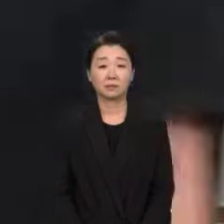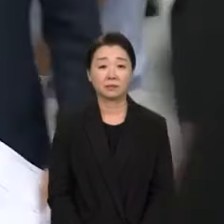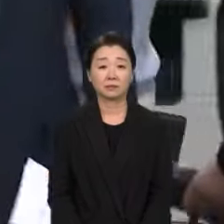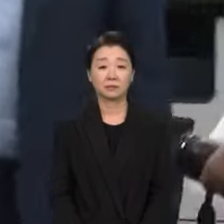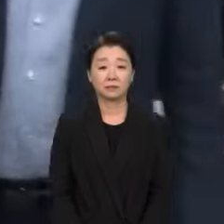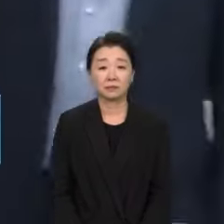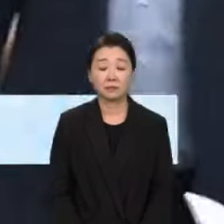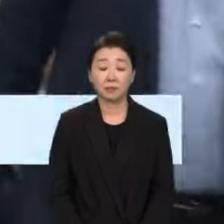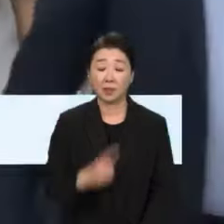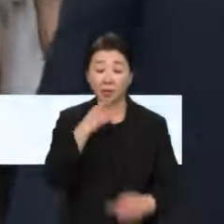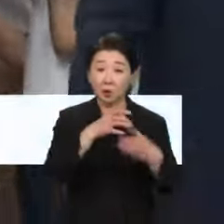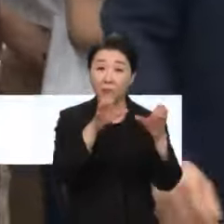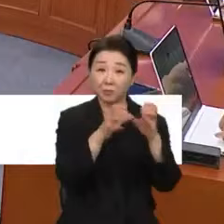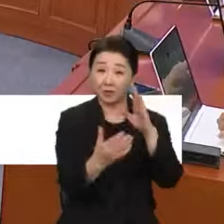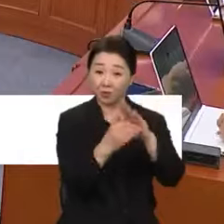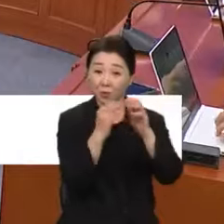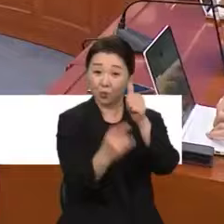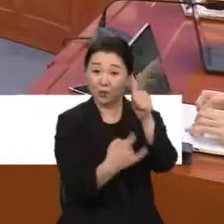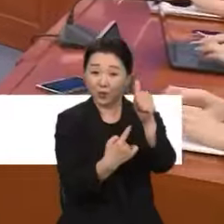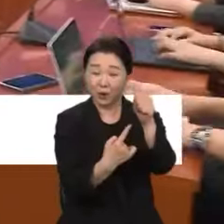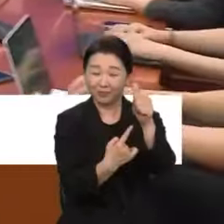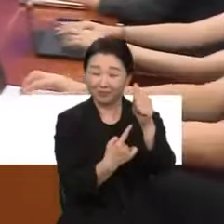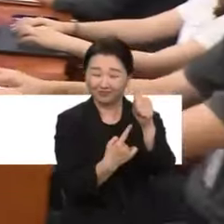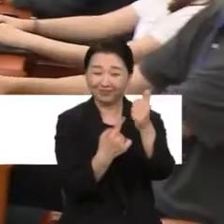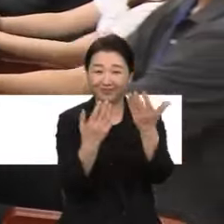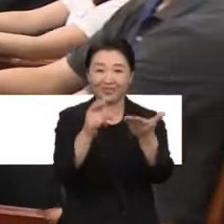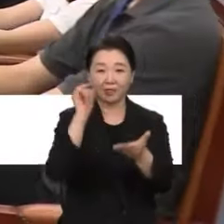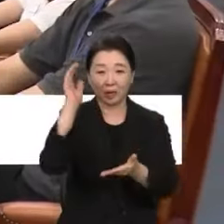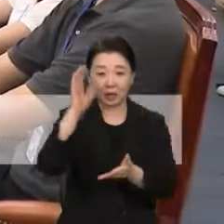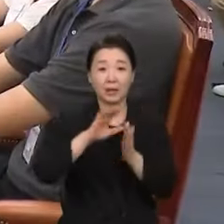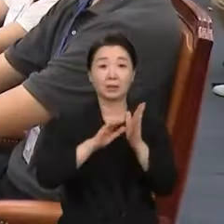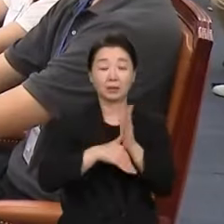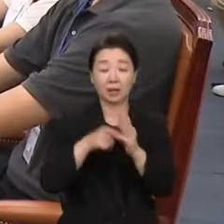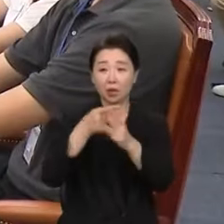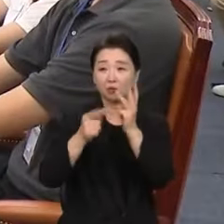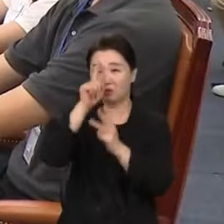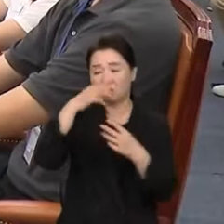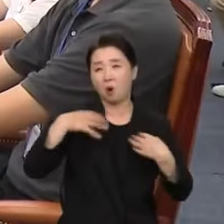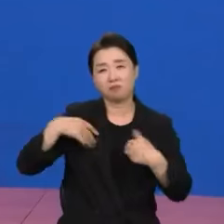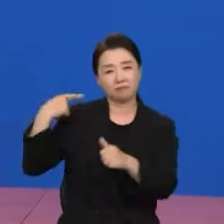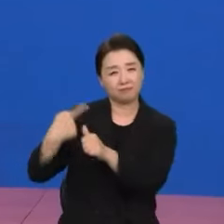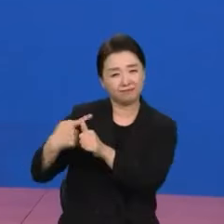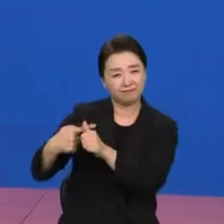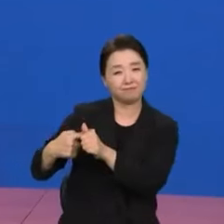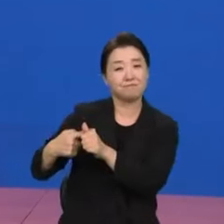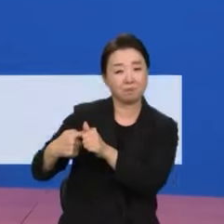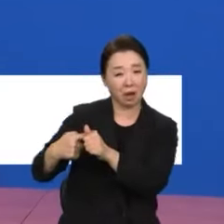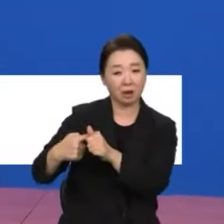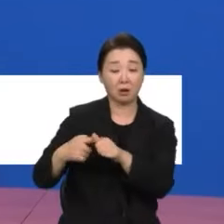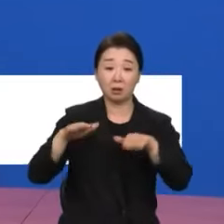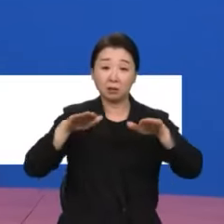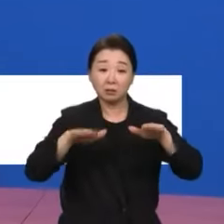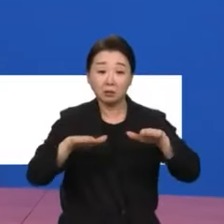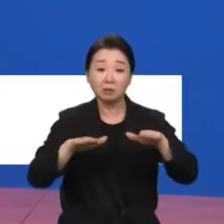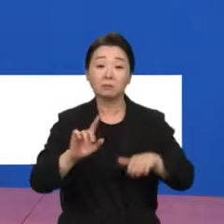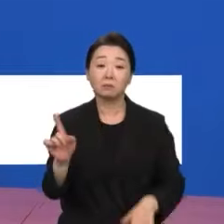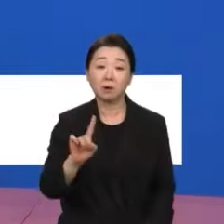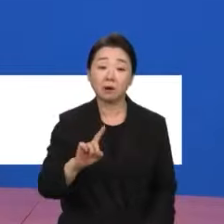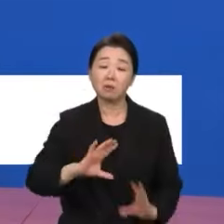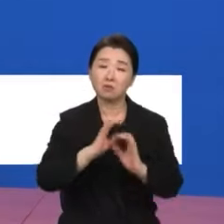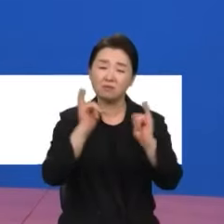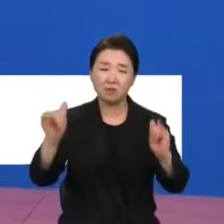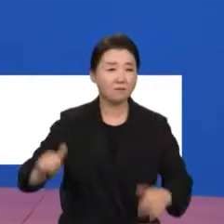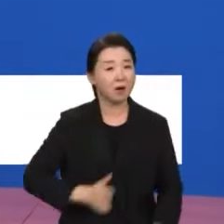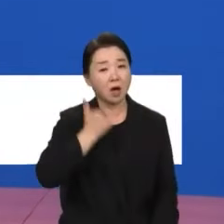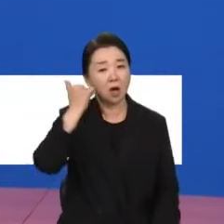김민석 더불어민주당 최고위원은 기자간담회를 열고 윤석열 정부를 맹비난했습니다. 현재는 국민의